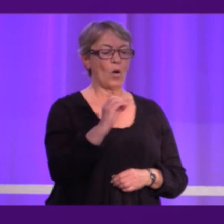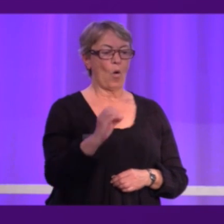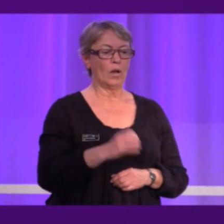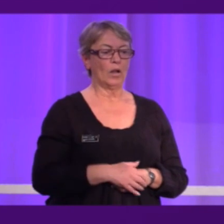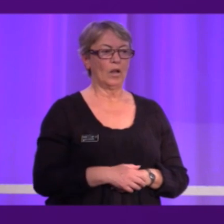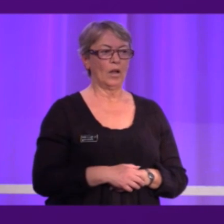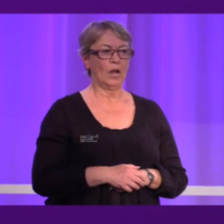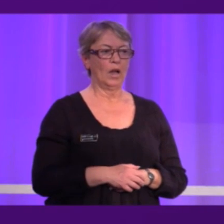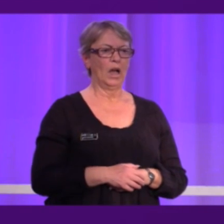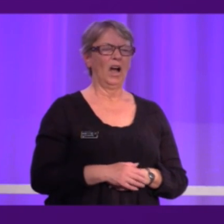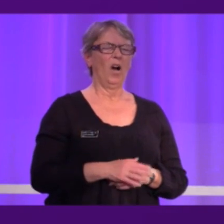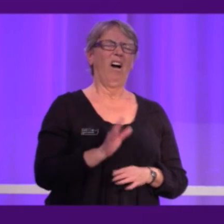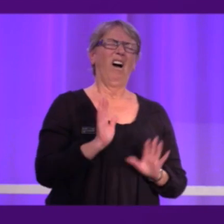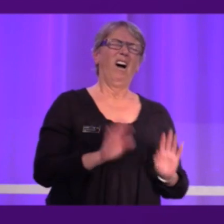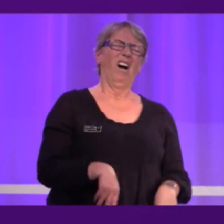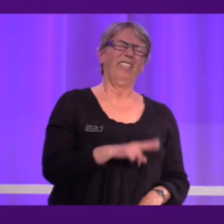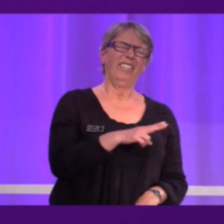600.